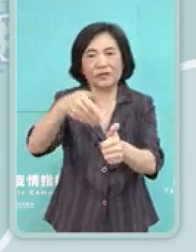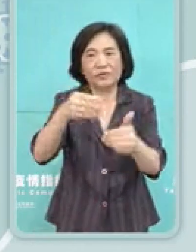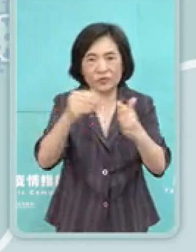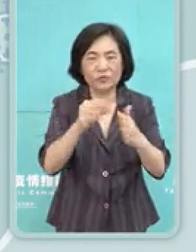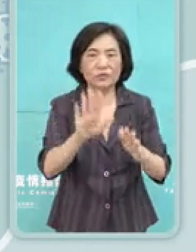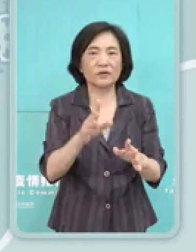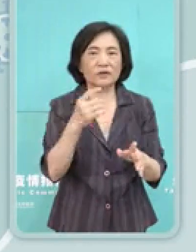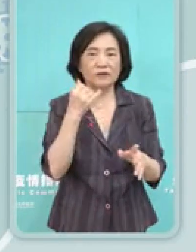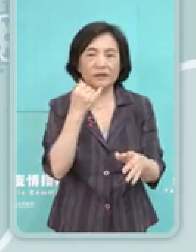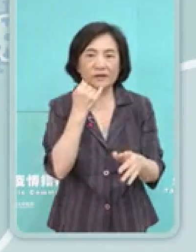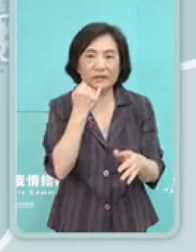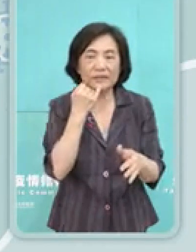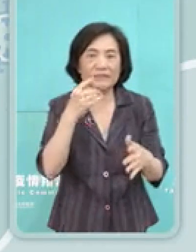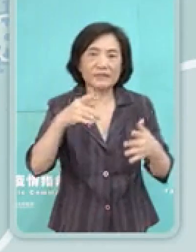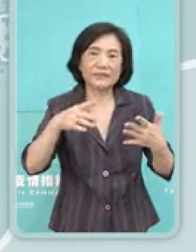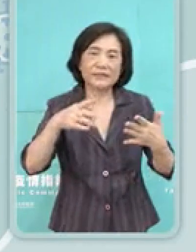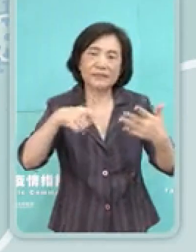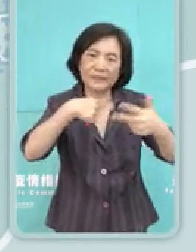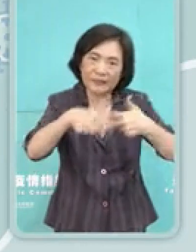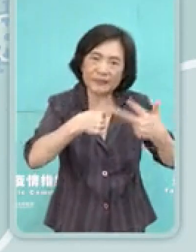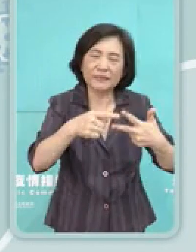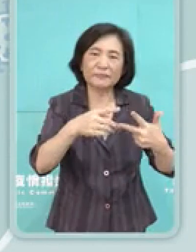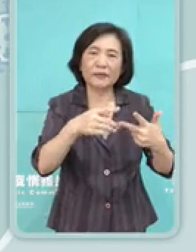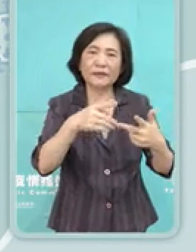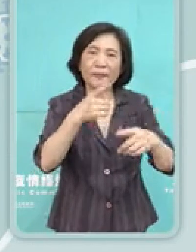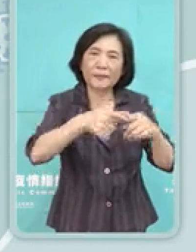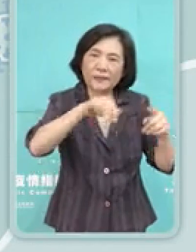要么一个礼拜早半天或两个礼拜早一天